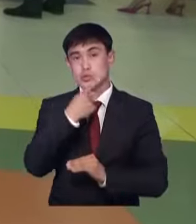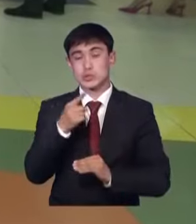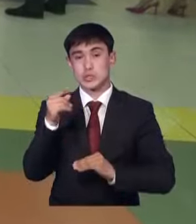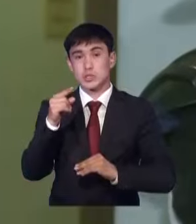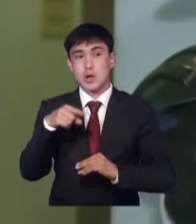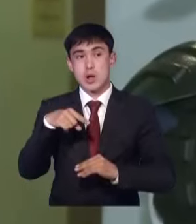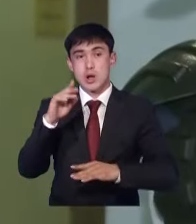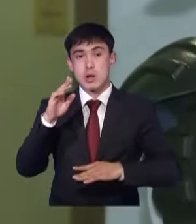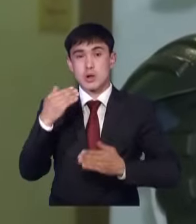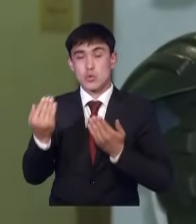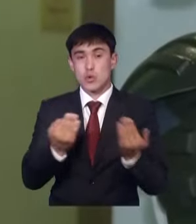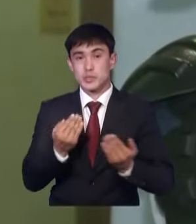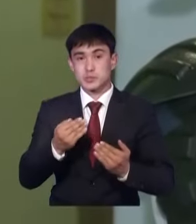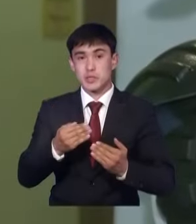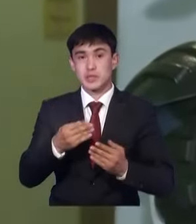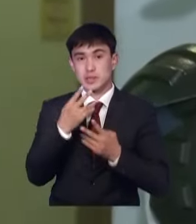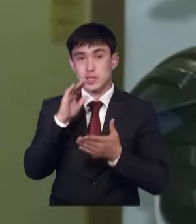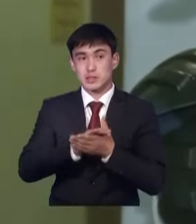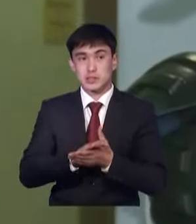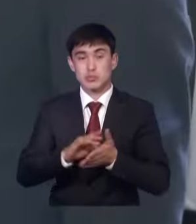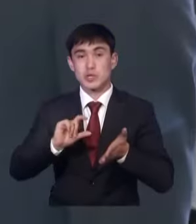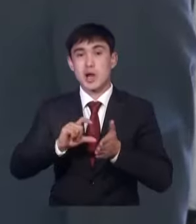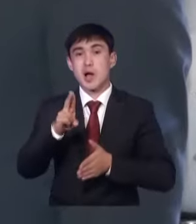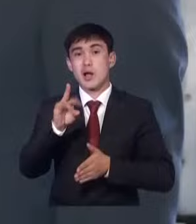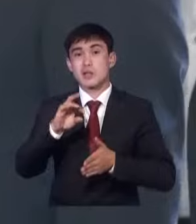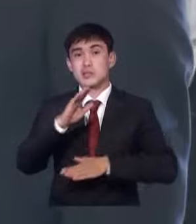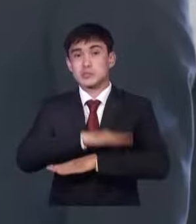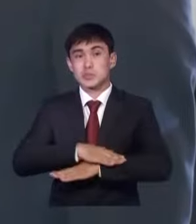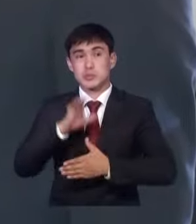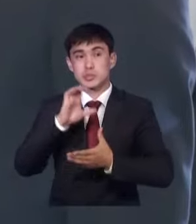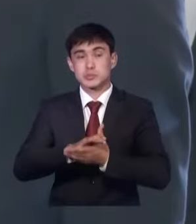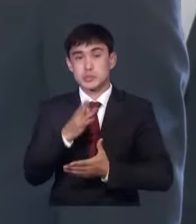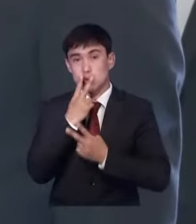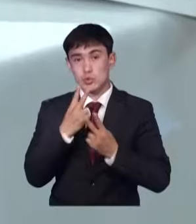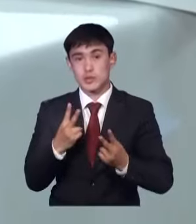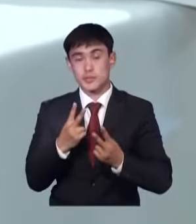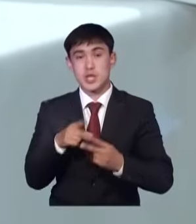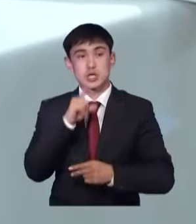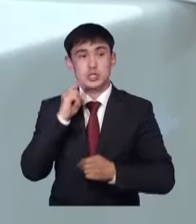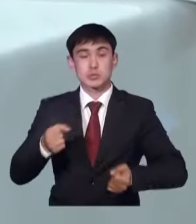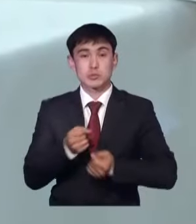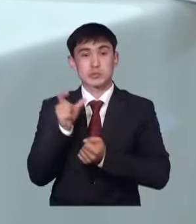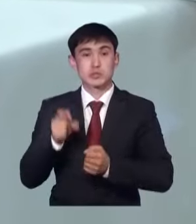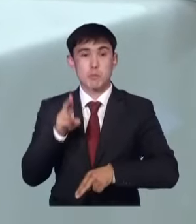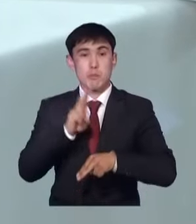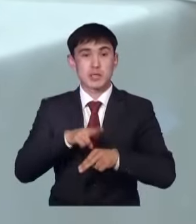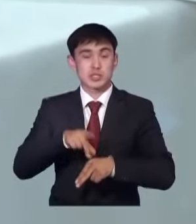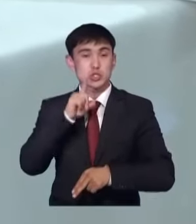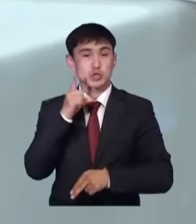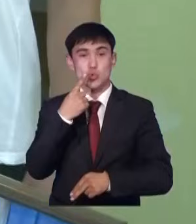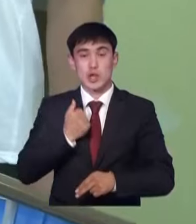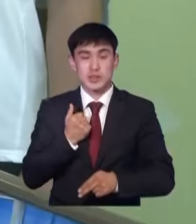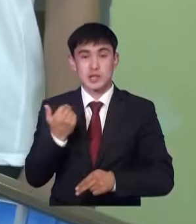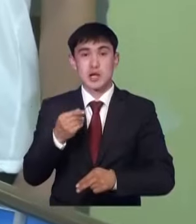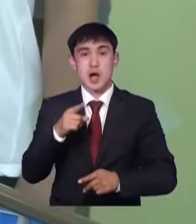көрмесімен танысты. Мұнда аймақта ашылған кадет сыныптарының жетістіктері де қойылған. Жас құтқарушылар мен полицейлер, жас ұлан сарбаздары,